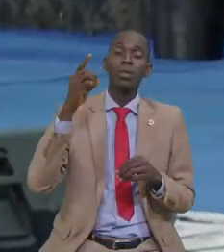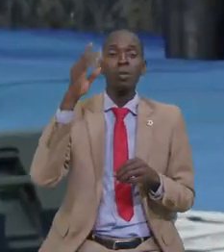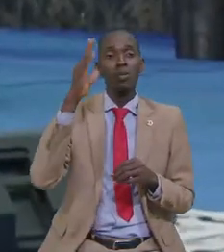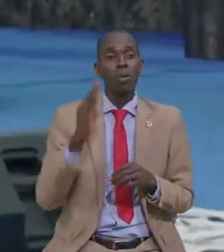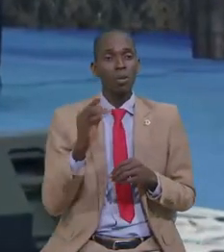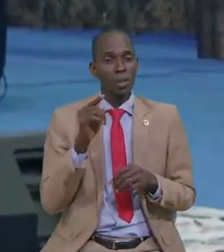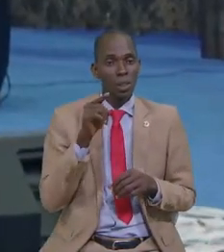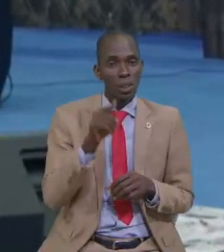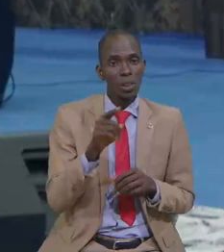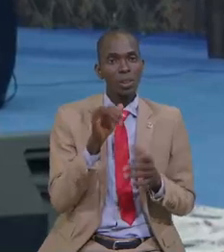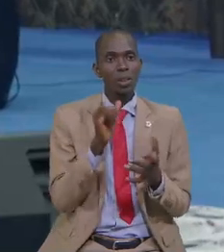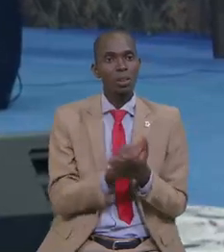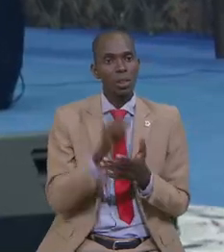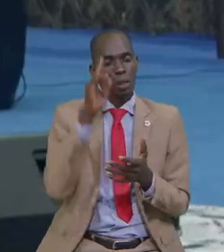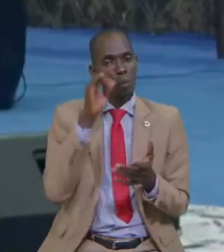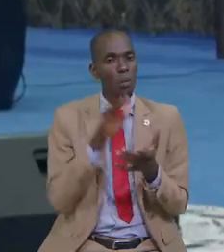sauvé.